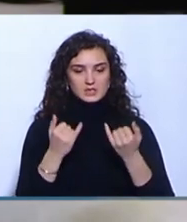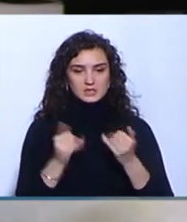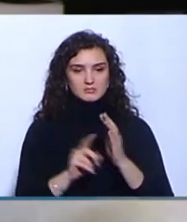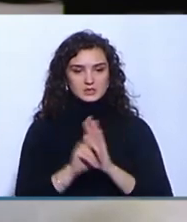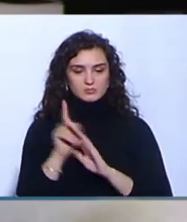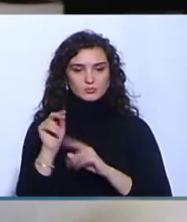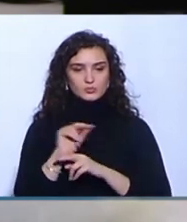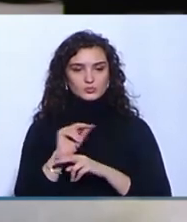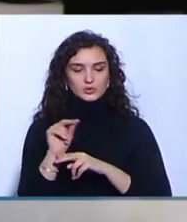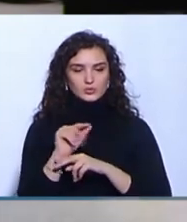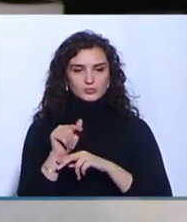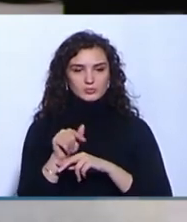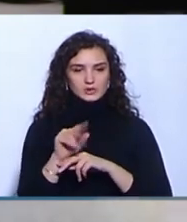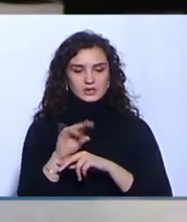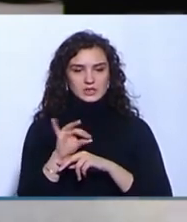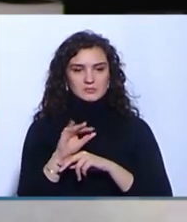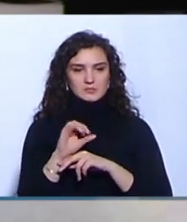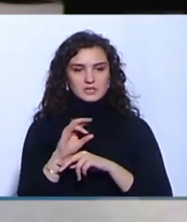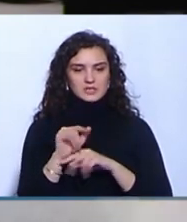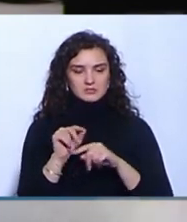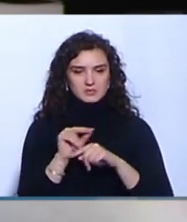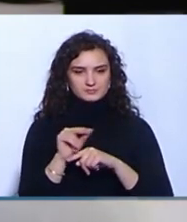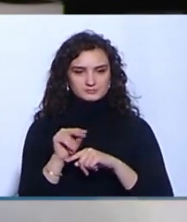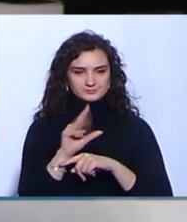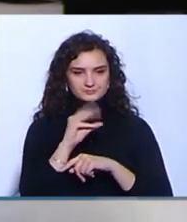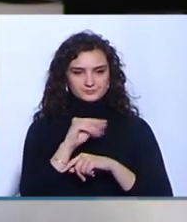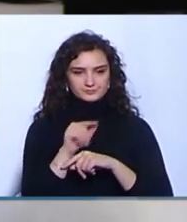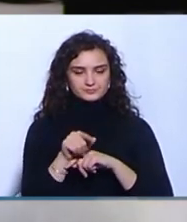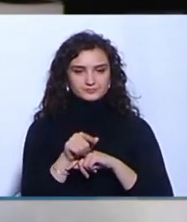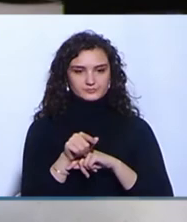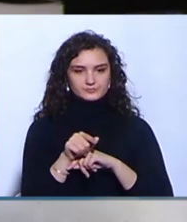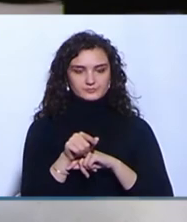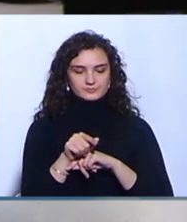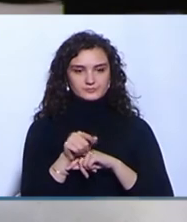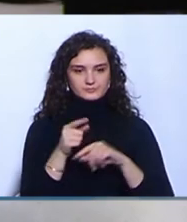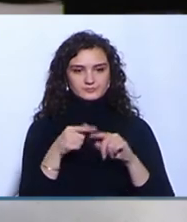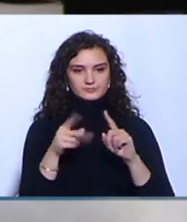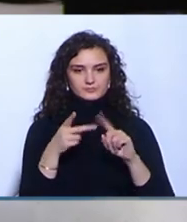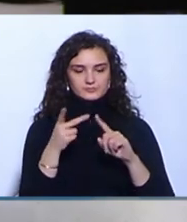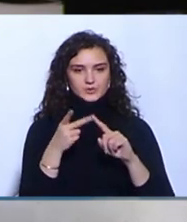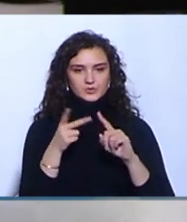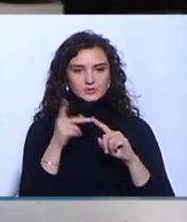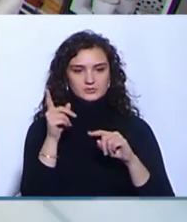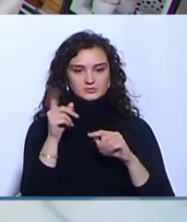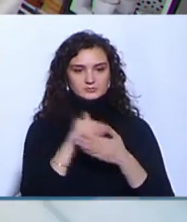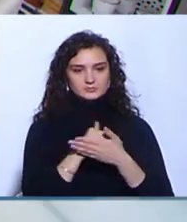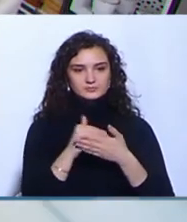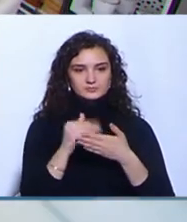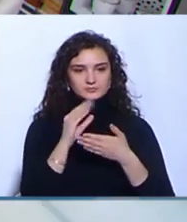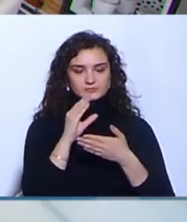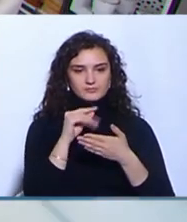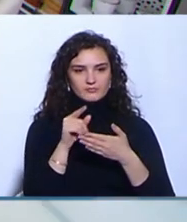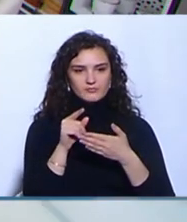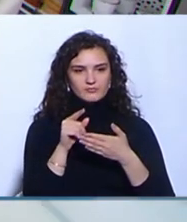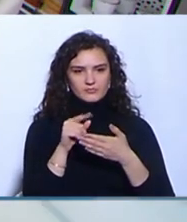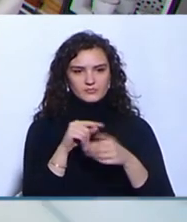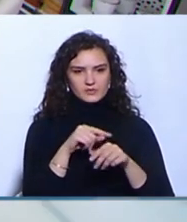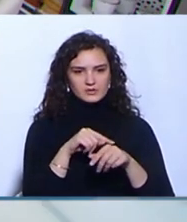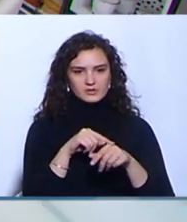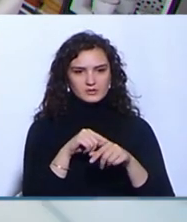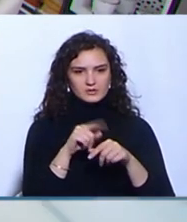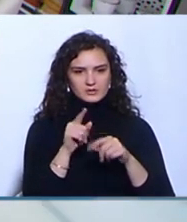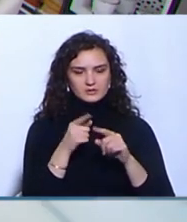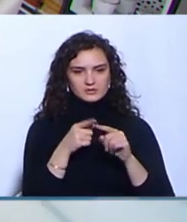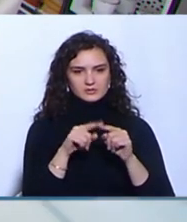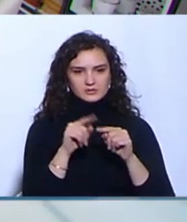ეტაპზე დაწყებული მკურნალობით ლიმფედემა არის შექცევადი. აი ეს უკვე არის მეორე სტადია. ის ლიმფედემა, როცა თითის დაჭერა ჩანაჭრებს, აი ეს